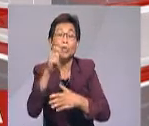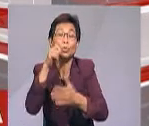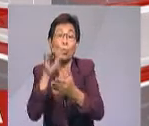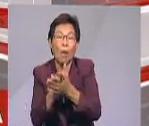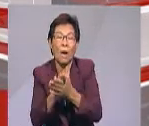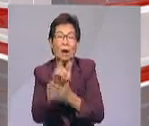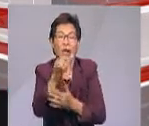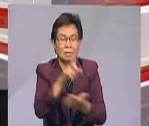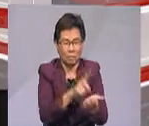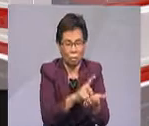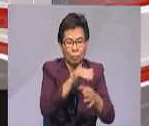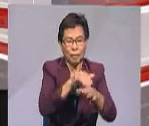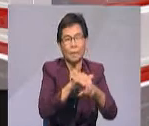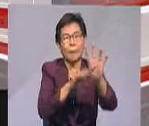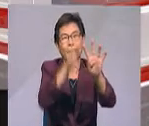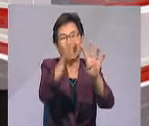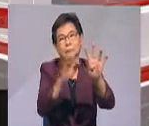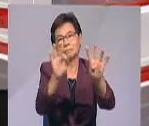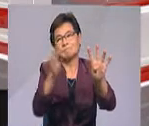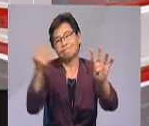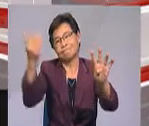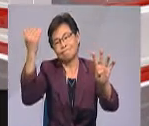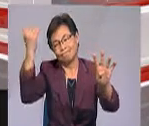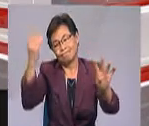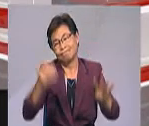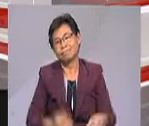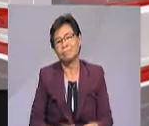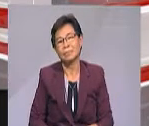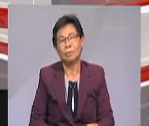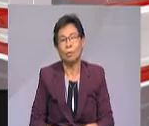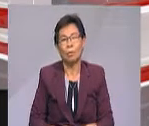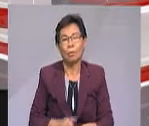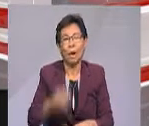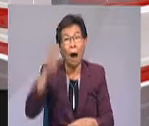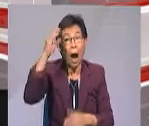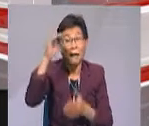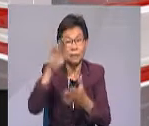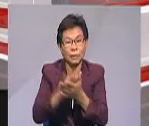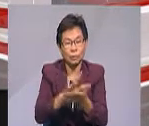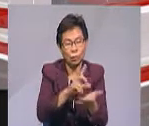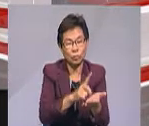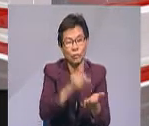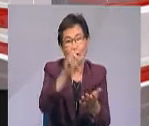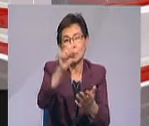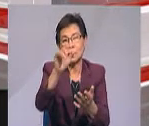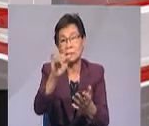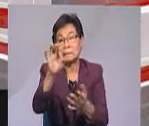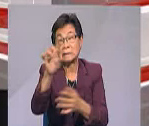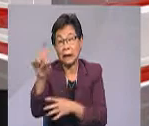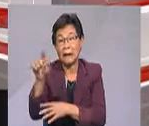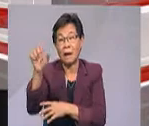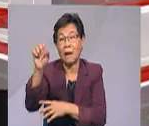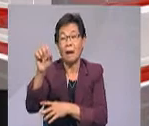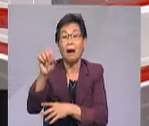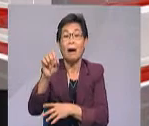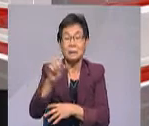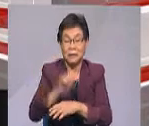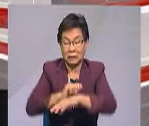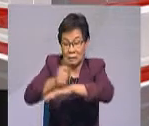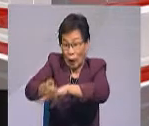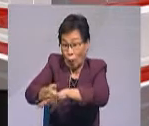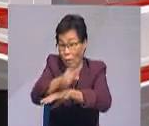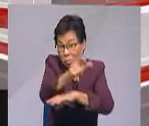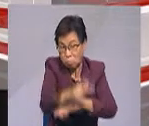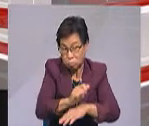juga seorang Doktor pada 4 September lalu bukan setakat itu sahaja tertuduh Dr Syed Arif Syed Abdul Rahman juga didakwa